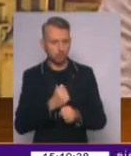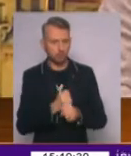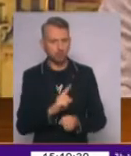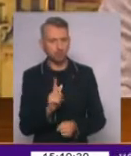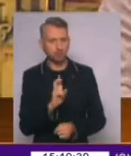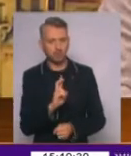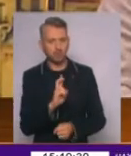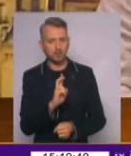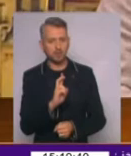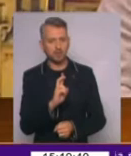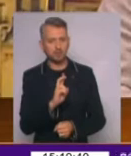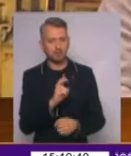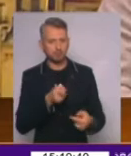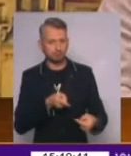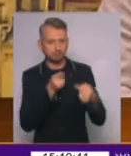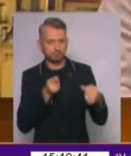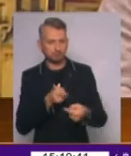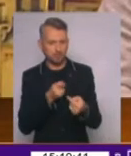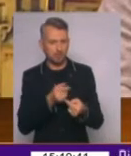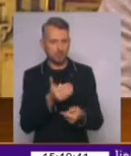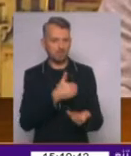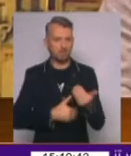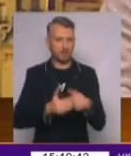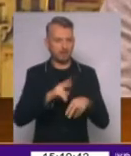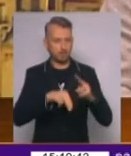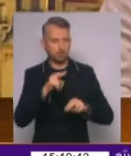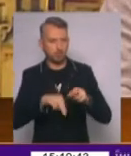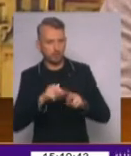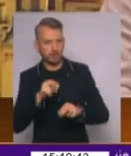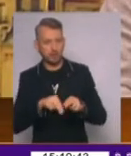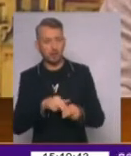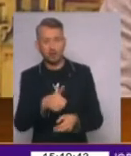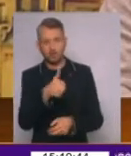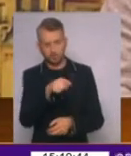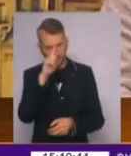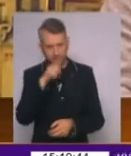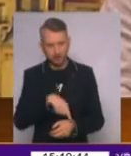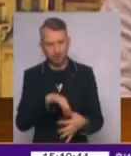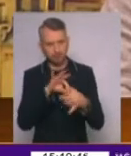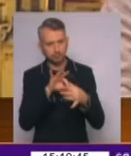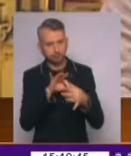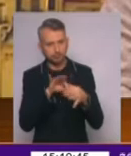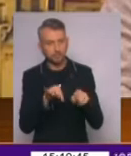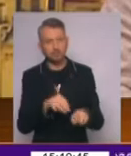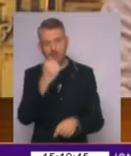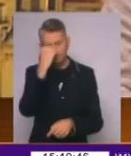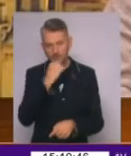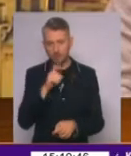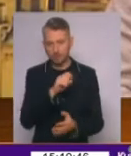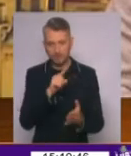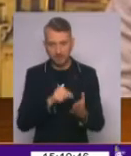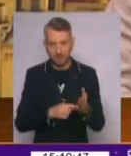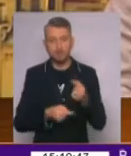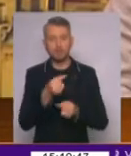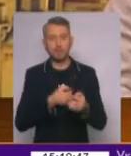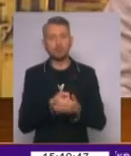щоб чинити спротив свавільній забудові. Добре її знаю і співпрацюю з нею. Дякую вам за запитання, повертаючись до